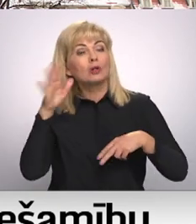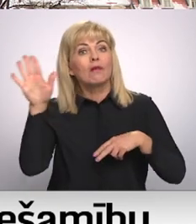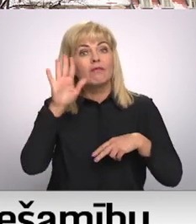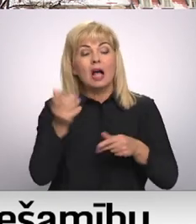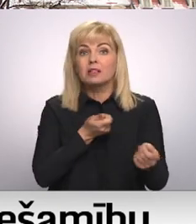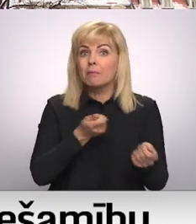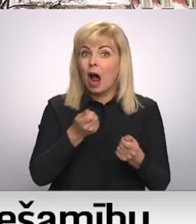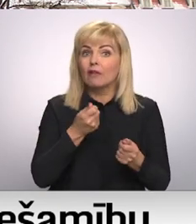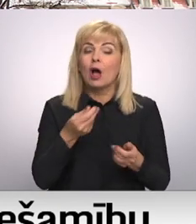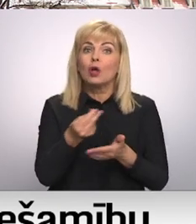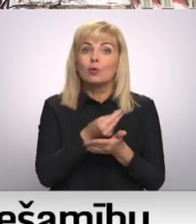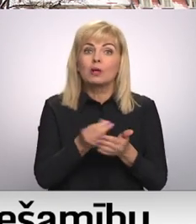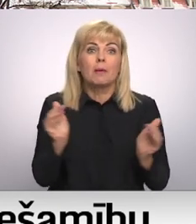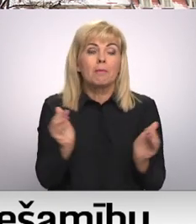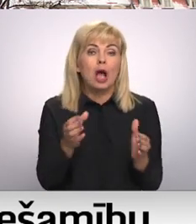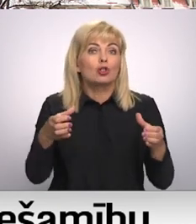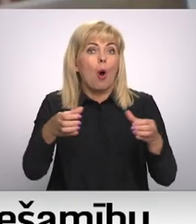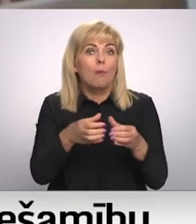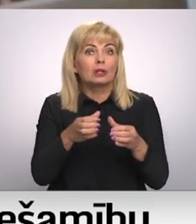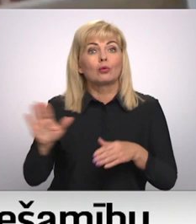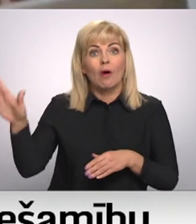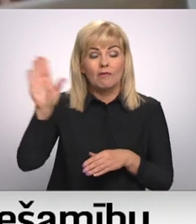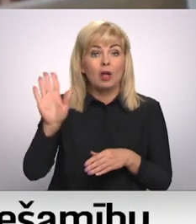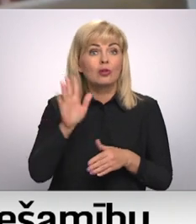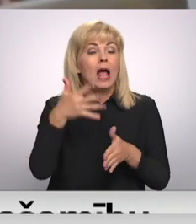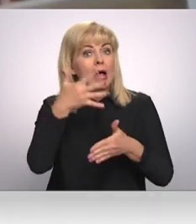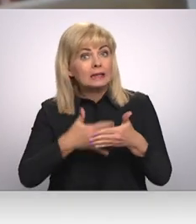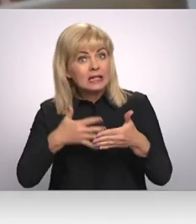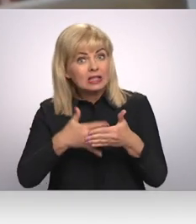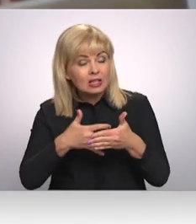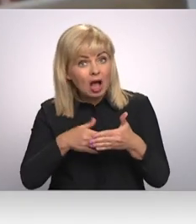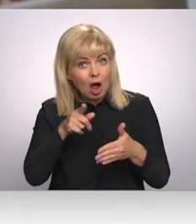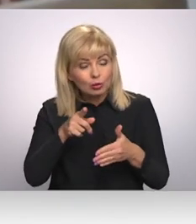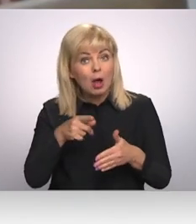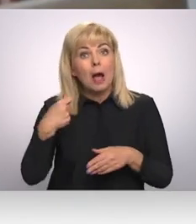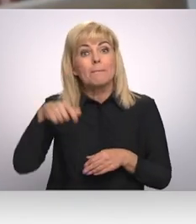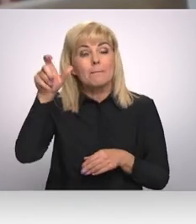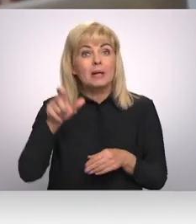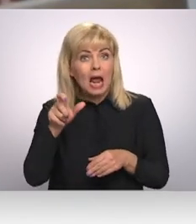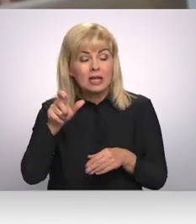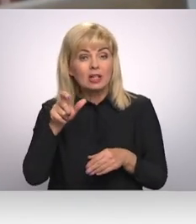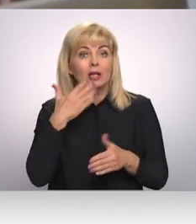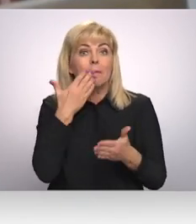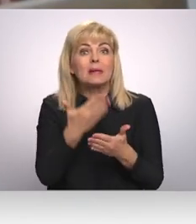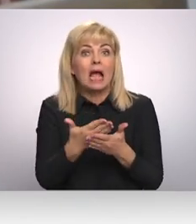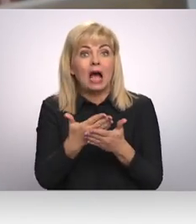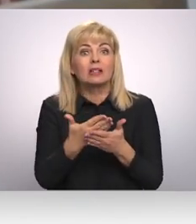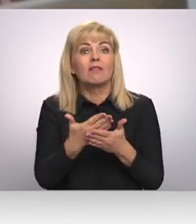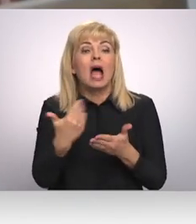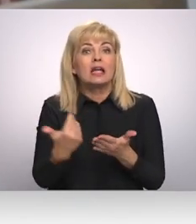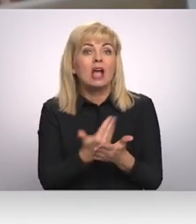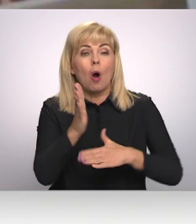pārvalde nozīmē mazu un kompaktu valdību. Lai risinātu problēmu pēc būtības, prezidents piedāvā izveidot jaunu amatu. Kolēģi, tas